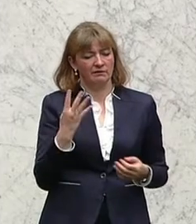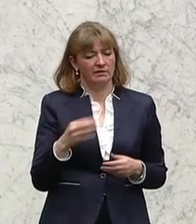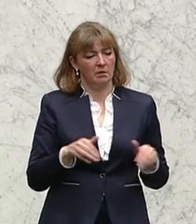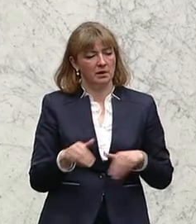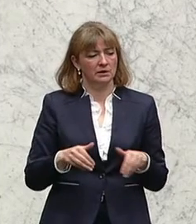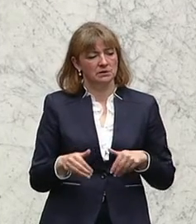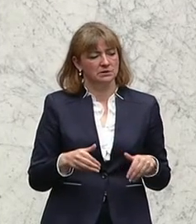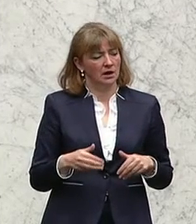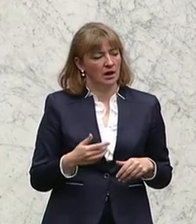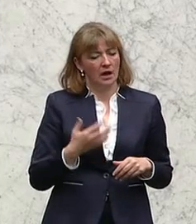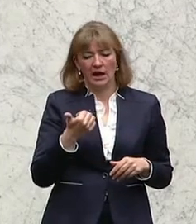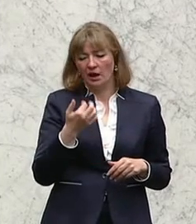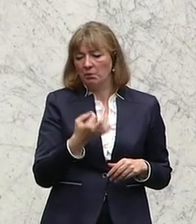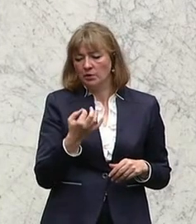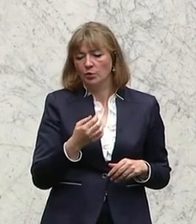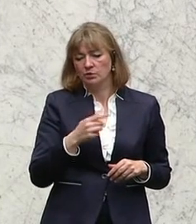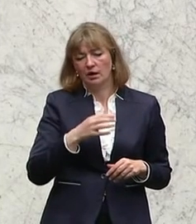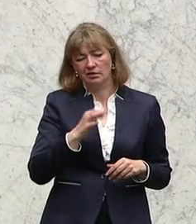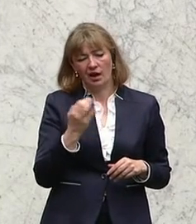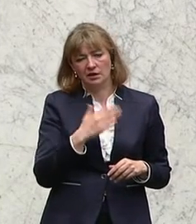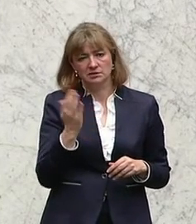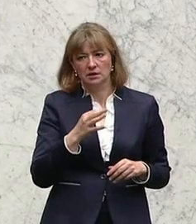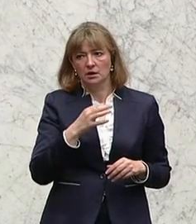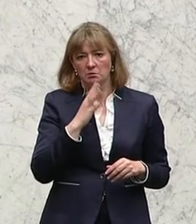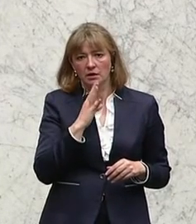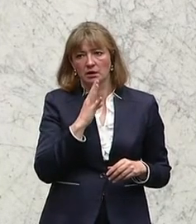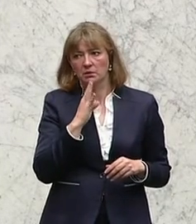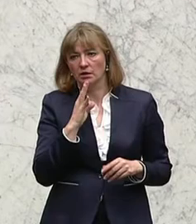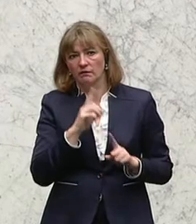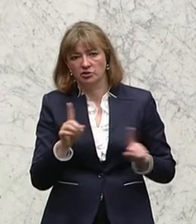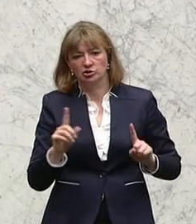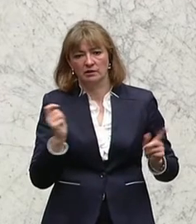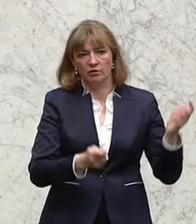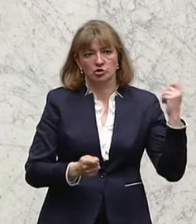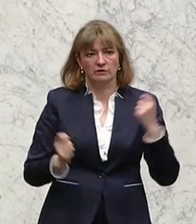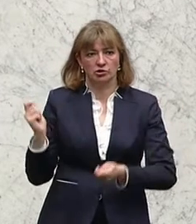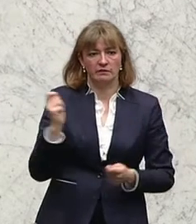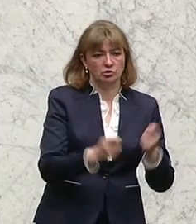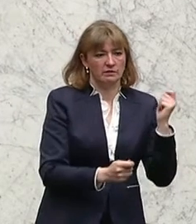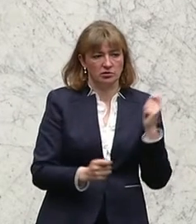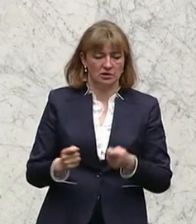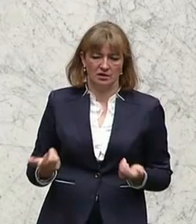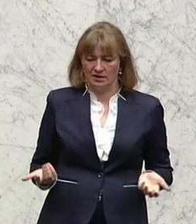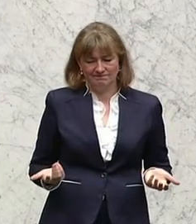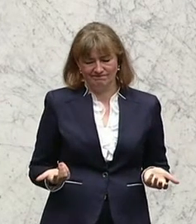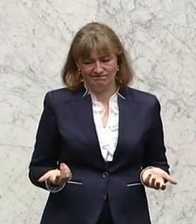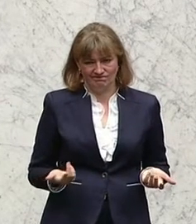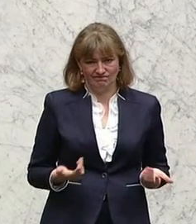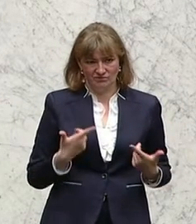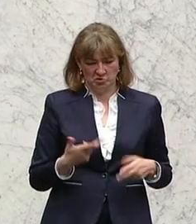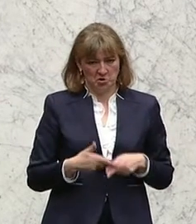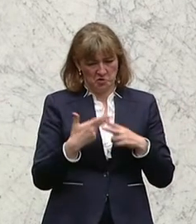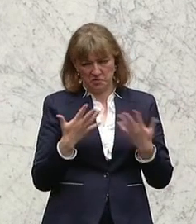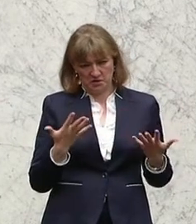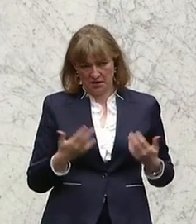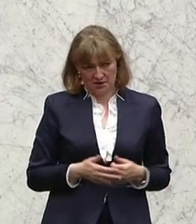Minister im Minutentakt oder im Tagestakt zu Wort melden und unterschiedliche Vorschläge hervorbringen, nämlich von allen Seiten. Ich glaube nicht, dass das der Debatte hilft.